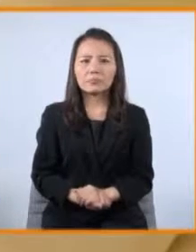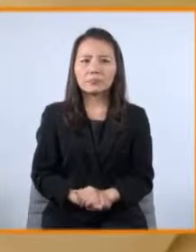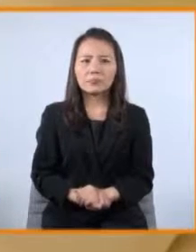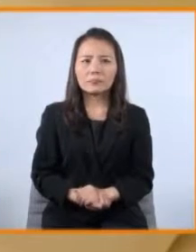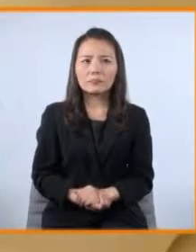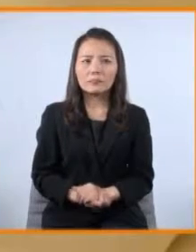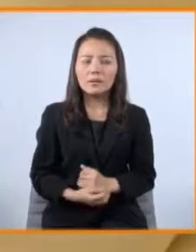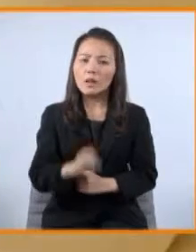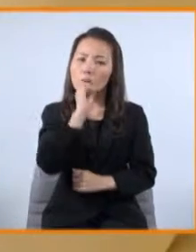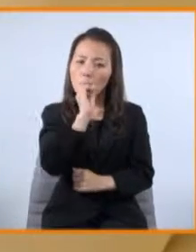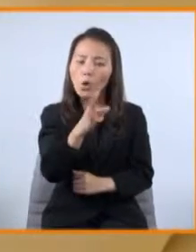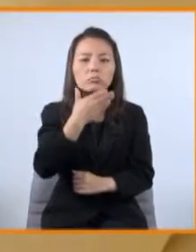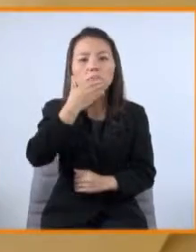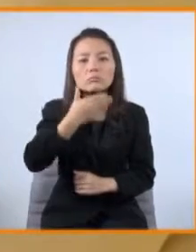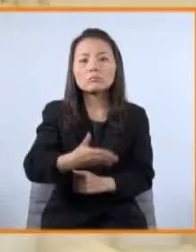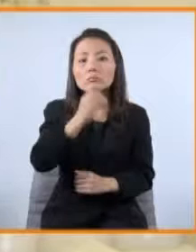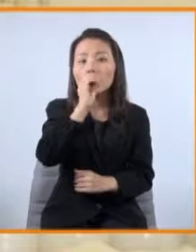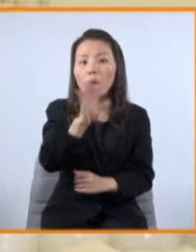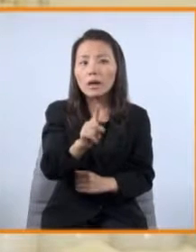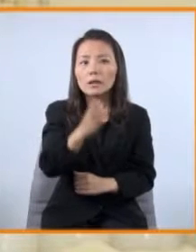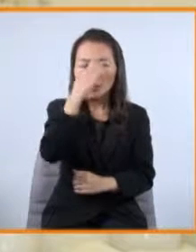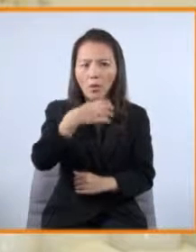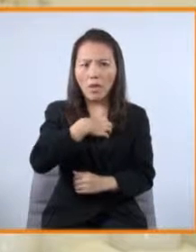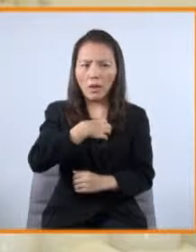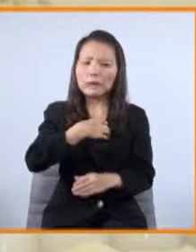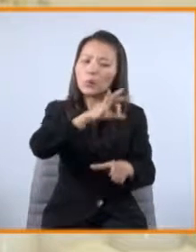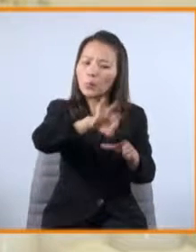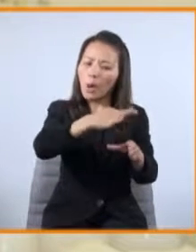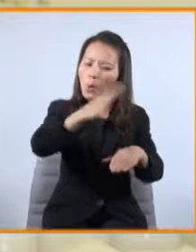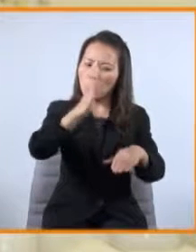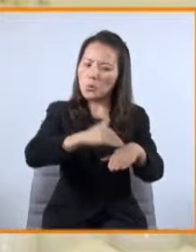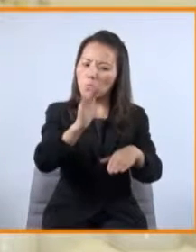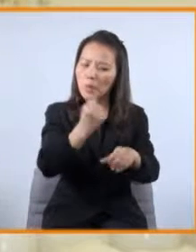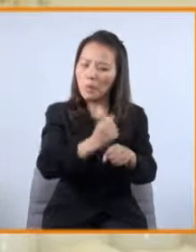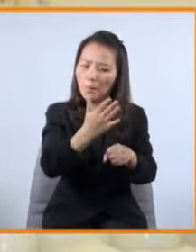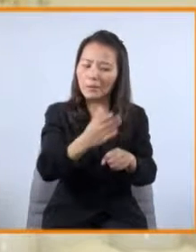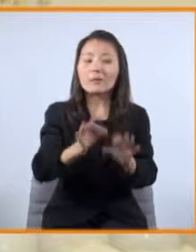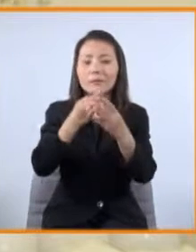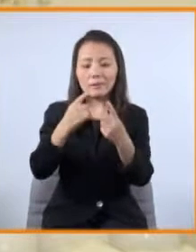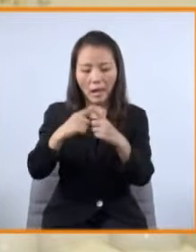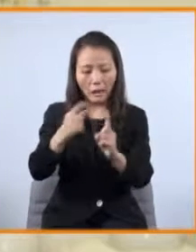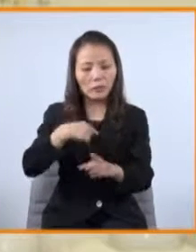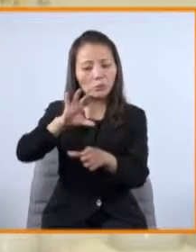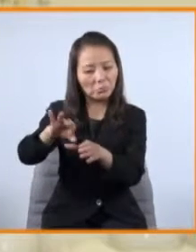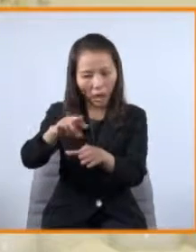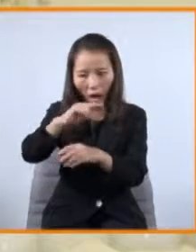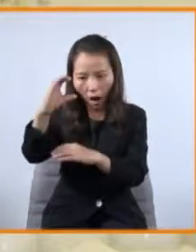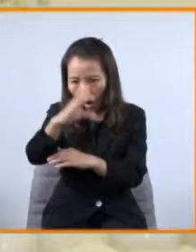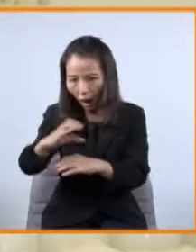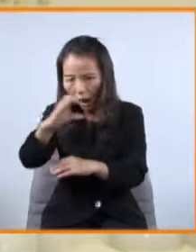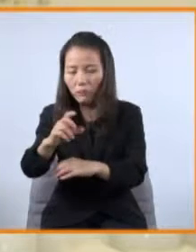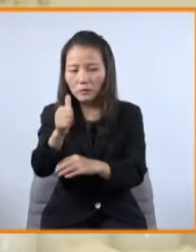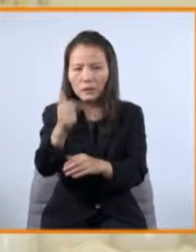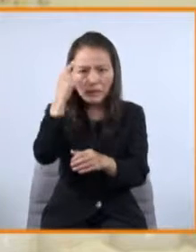จผมบอกคนอื่นตลอดว่าเราไม่ใช่นักทำชาเราเป็นนักหาชาแล้วก็เป็นนักห